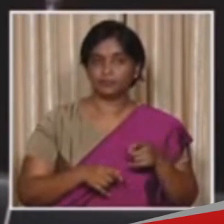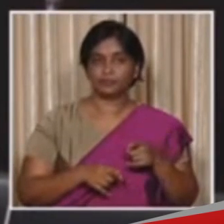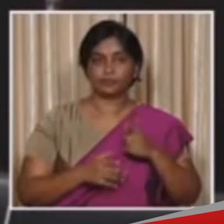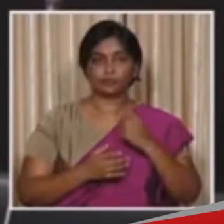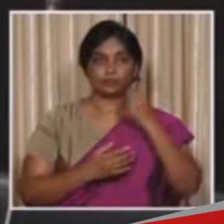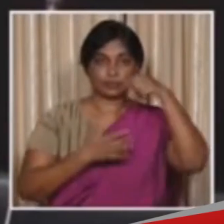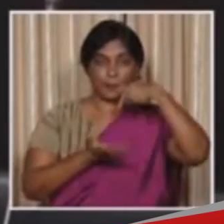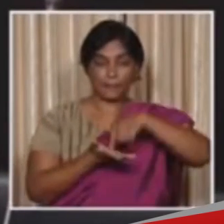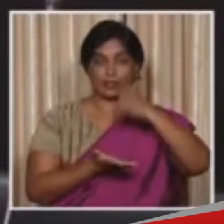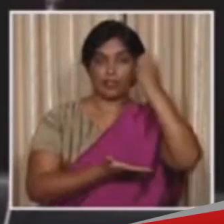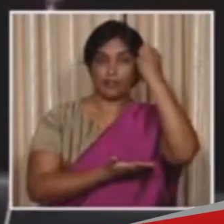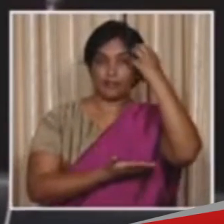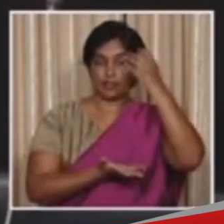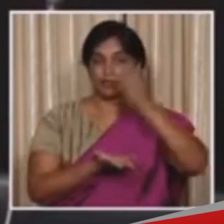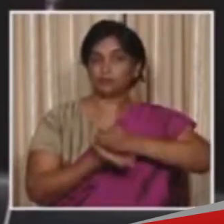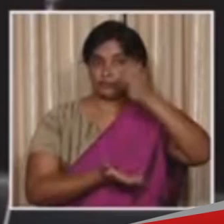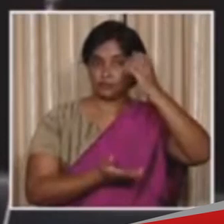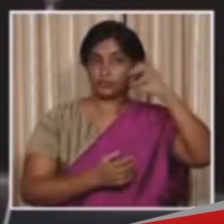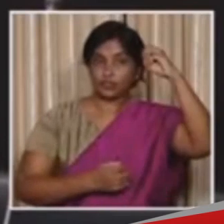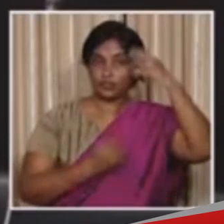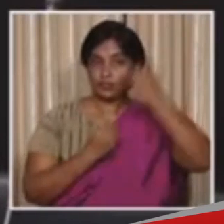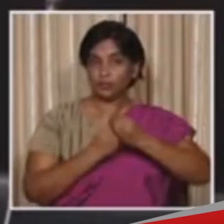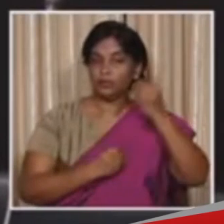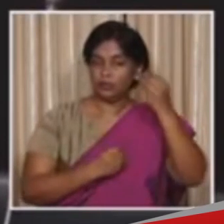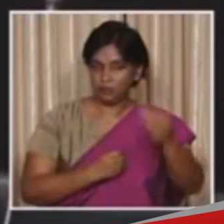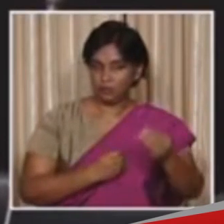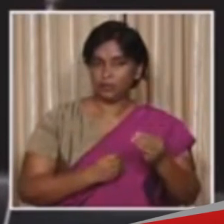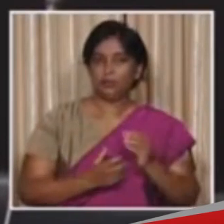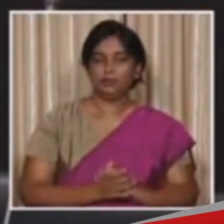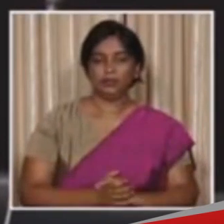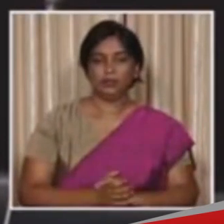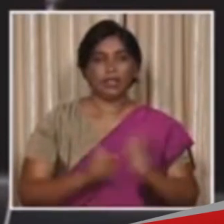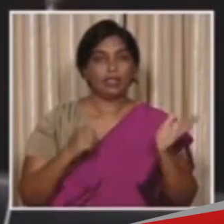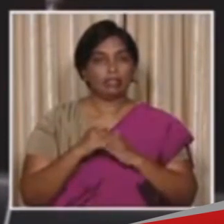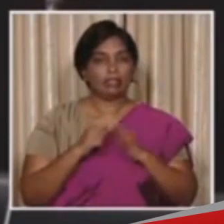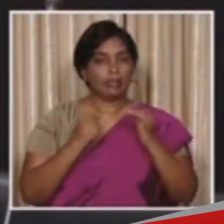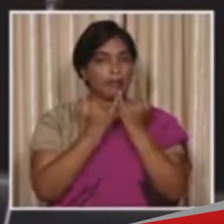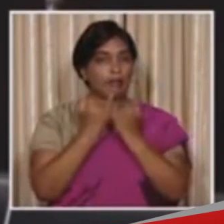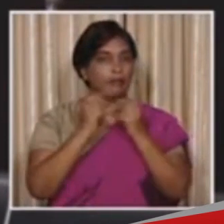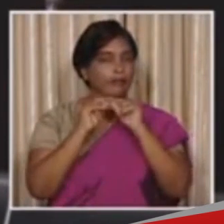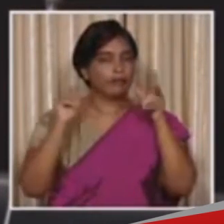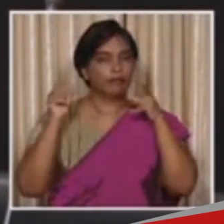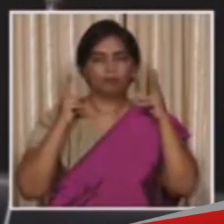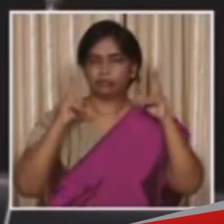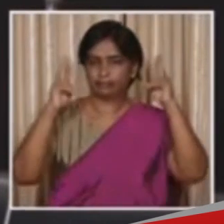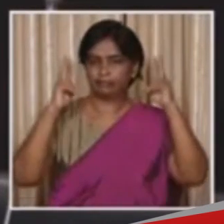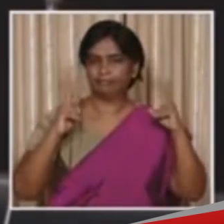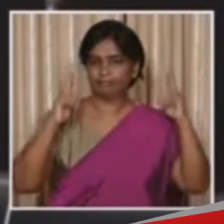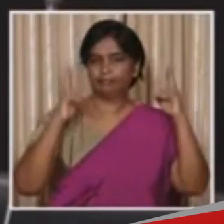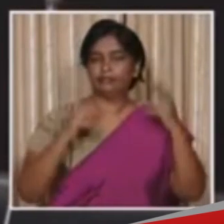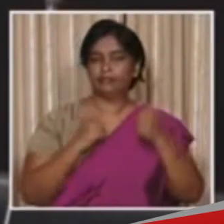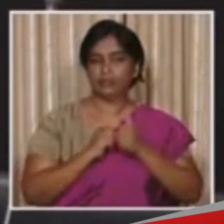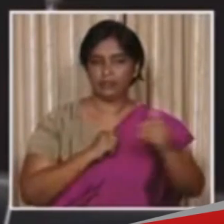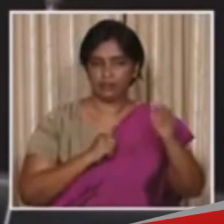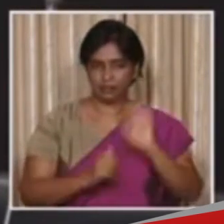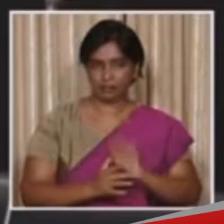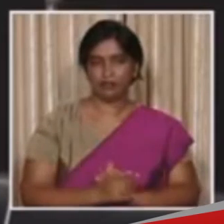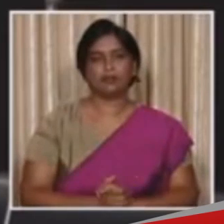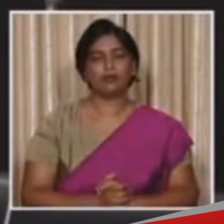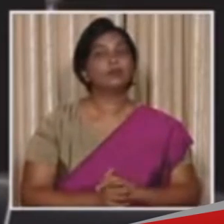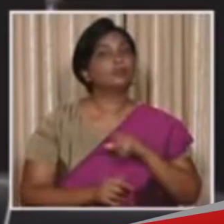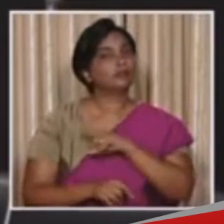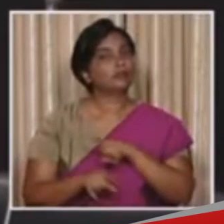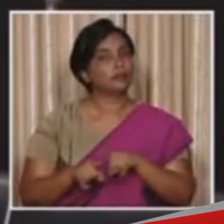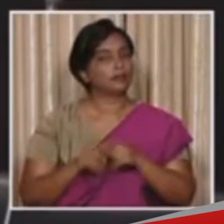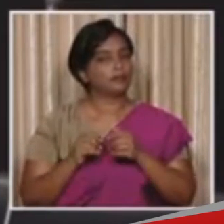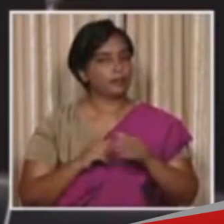pahan walata saha viduliya sapena tamba viduli rehan kapima dakwa vardhane vi ata ememma me